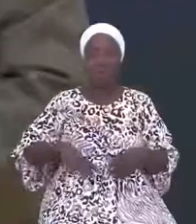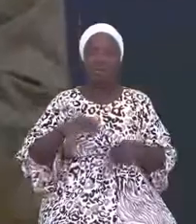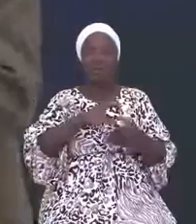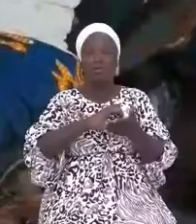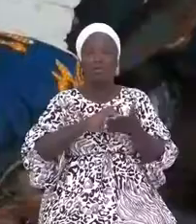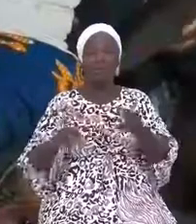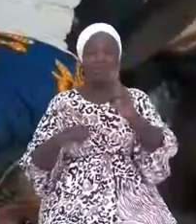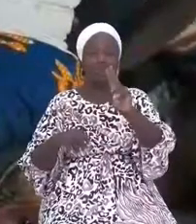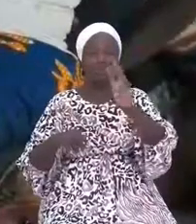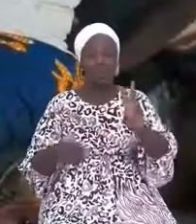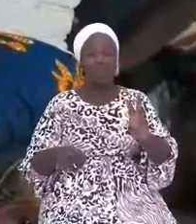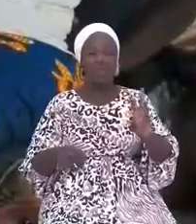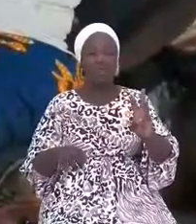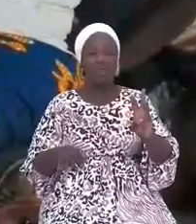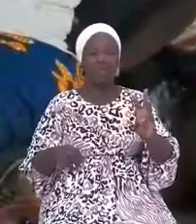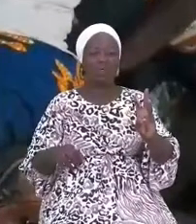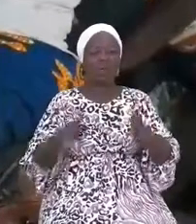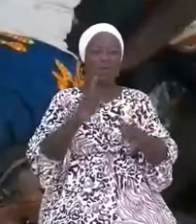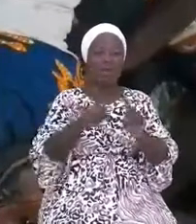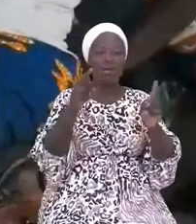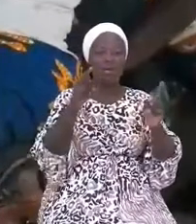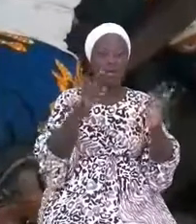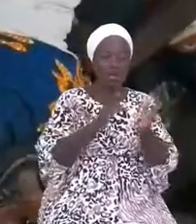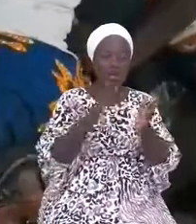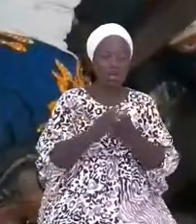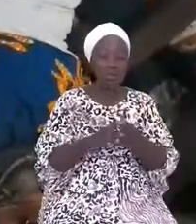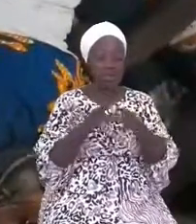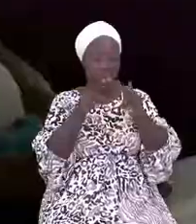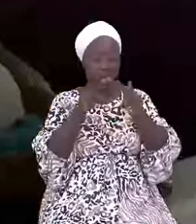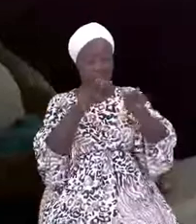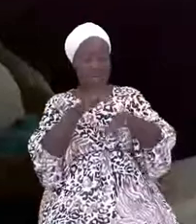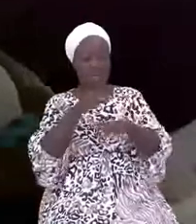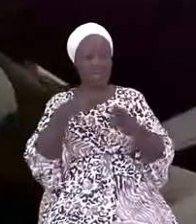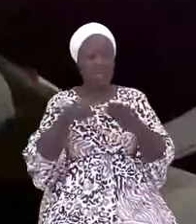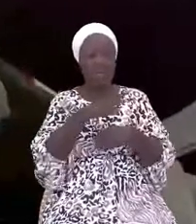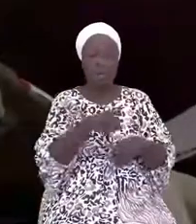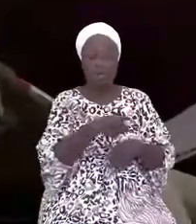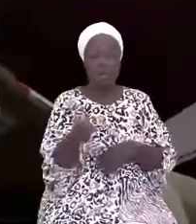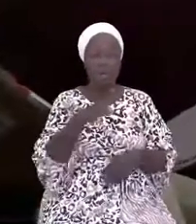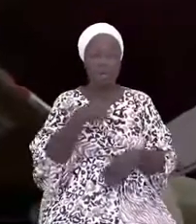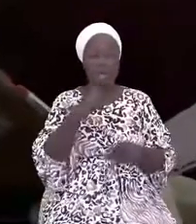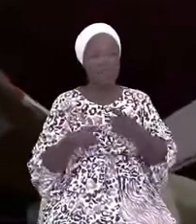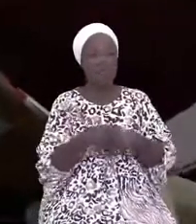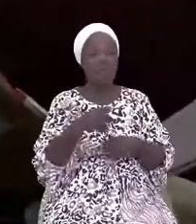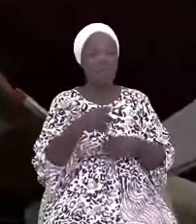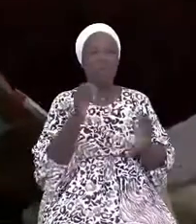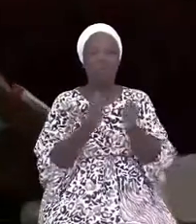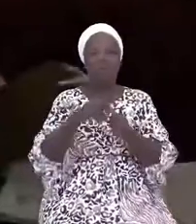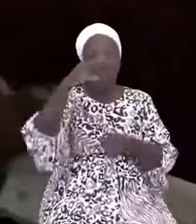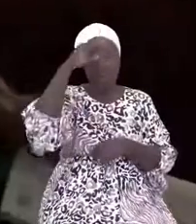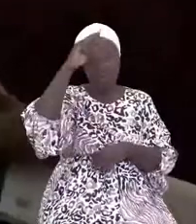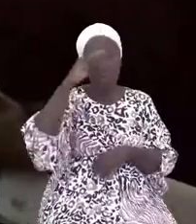26 Jésus les regarde et le dit aux hommes cela est